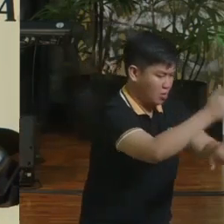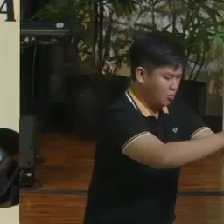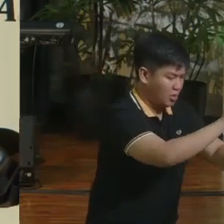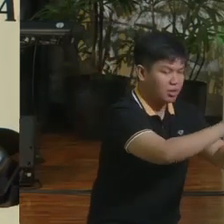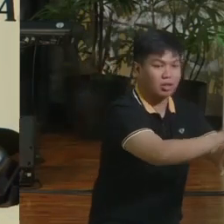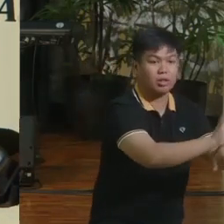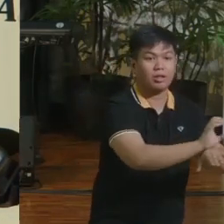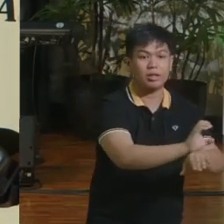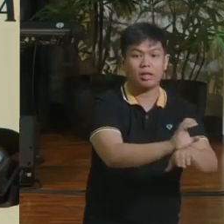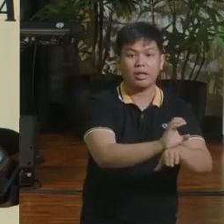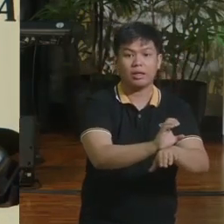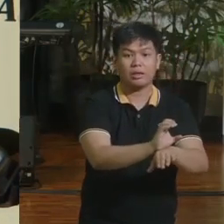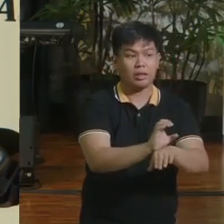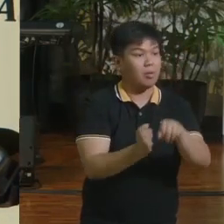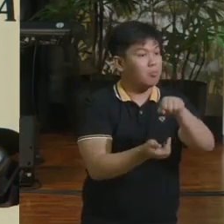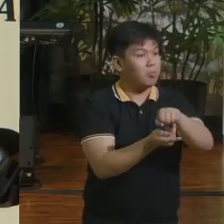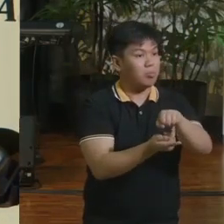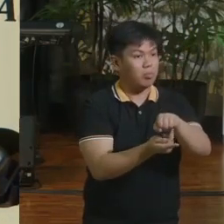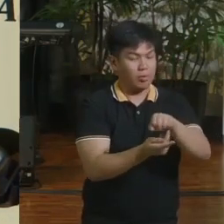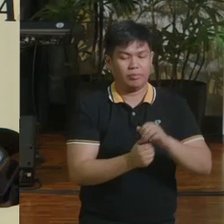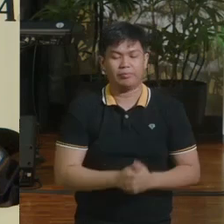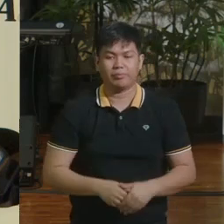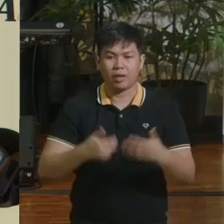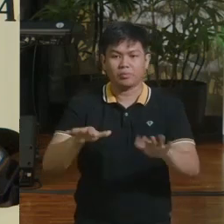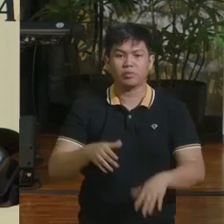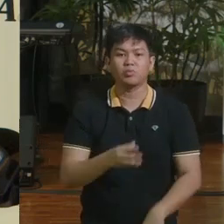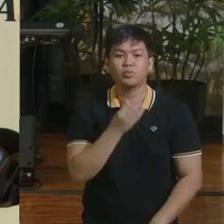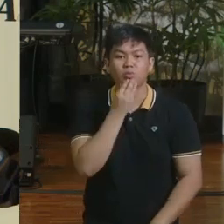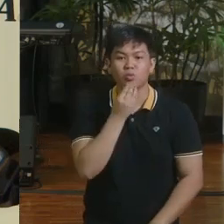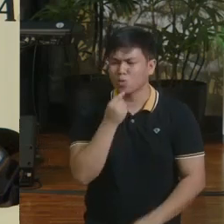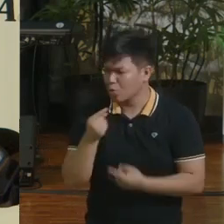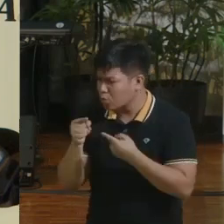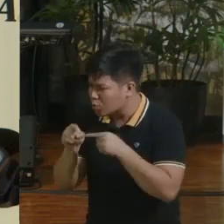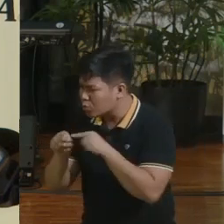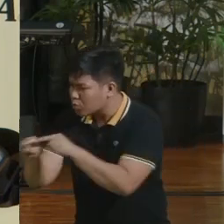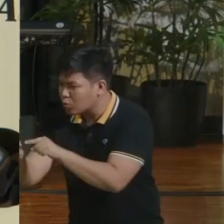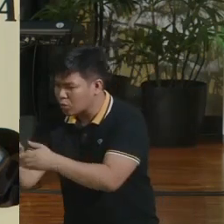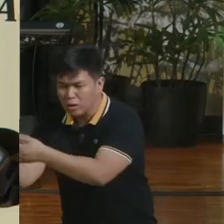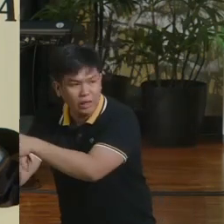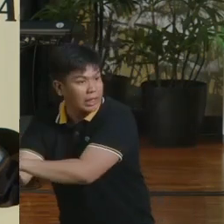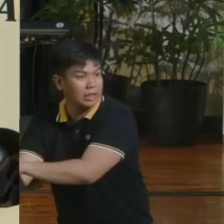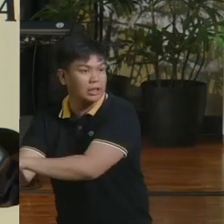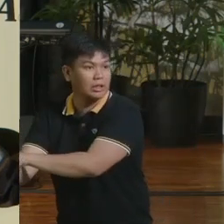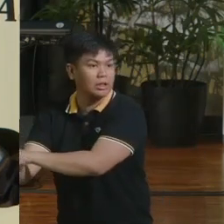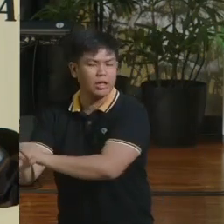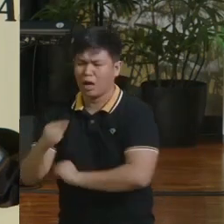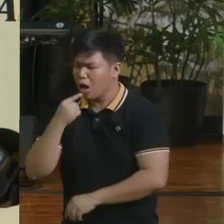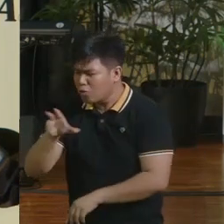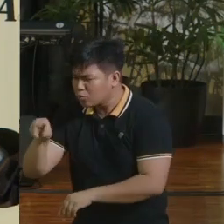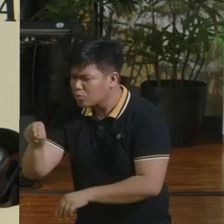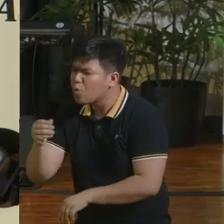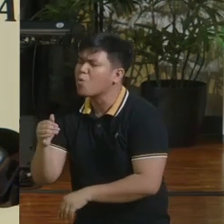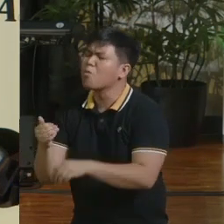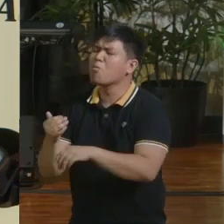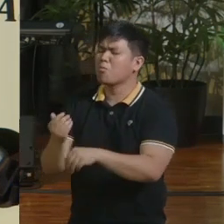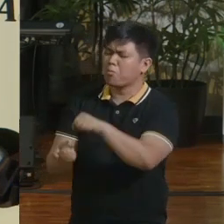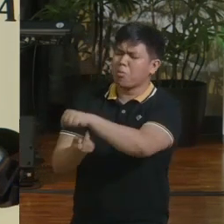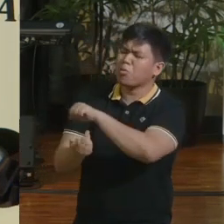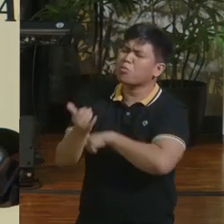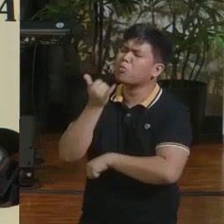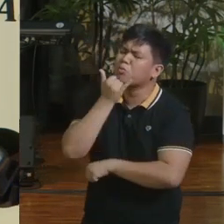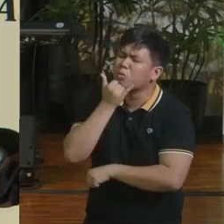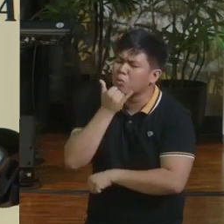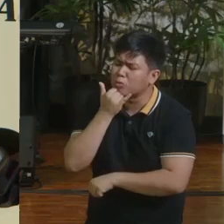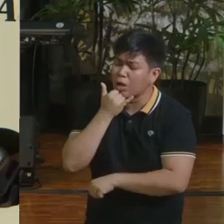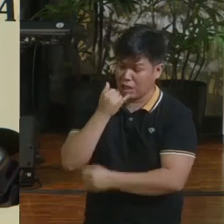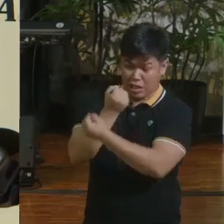kanilang nilalabanan ang tamang ebanghelyo at kanilang tinuturo na ang kaligtasan